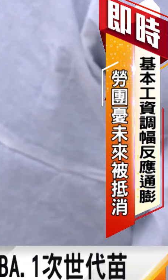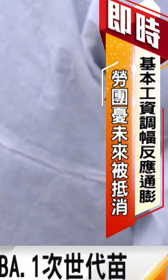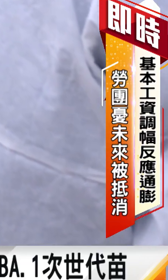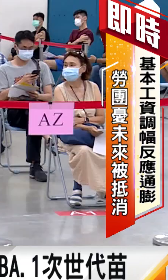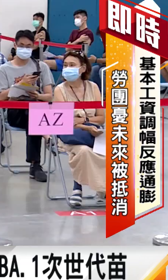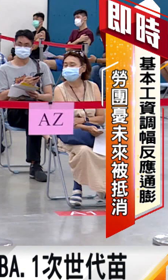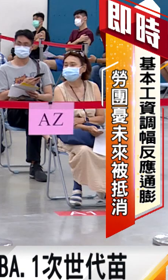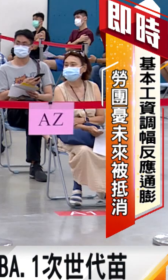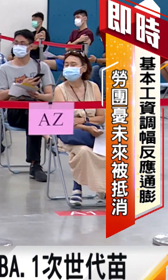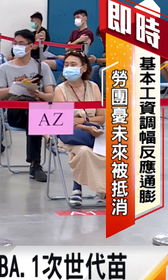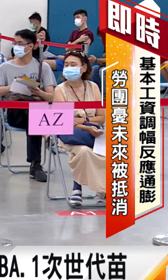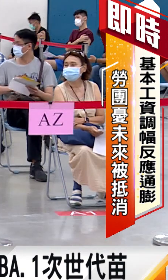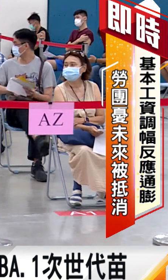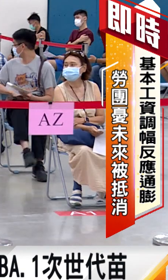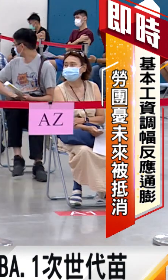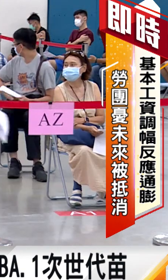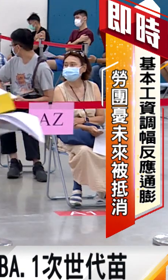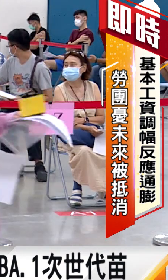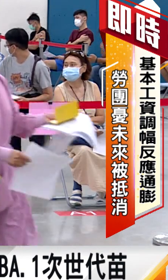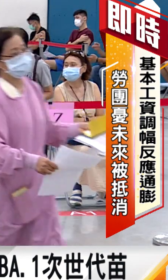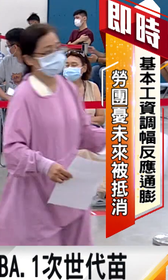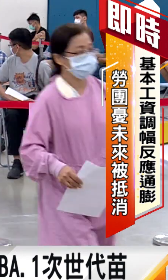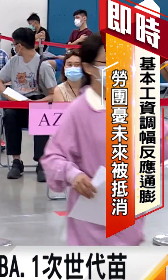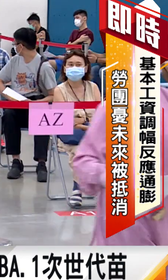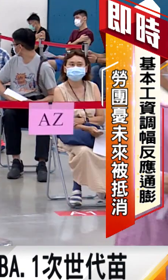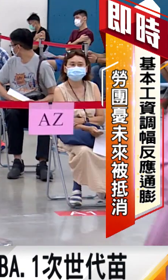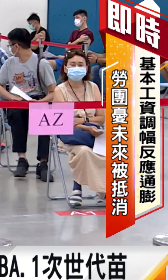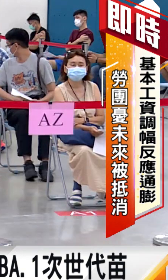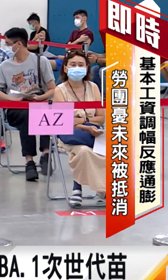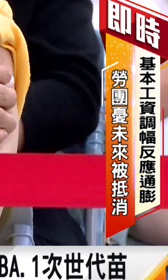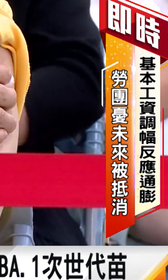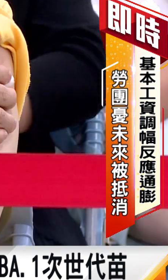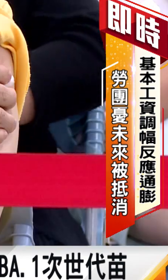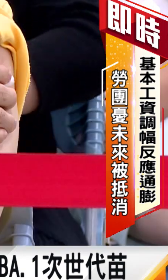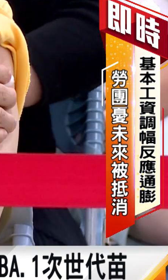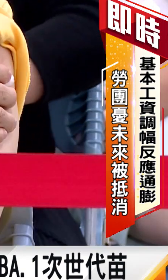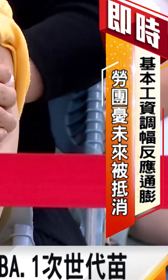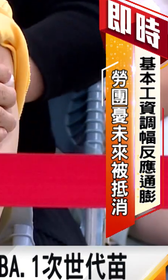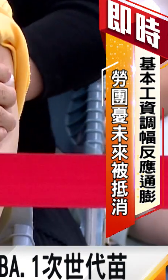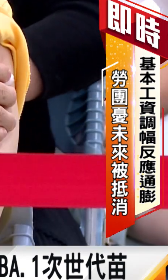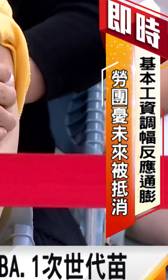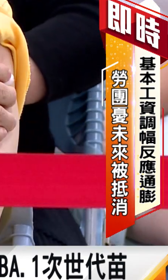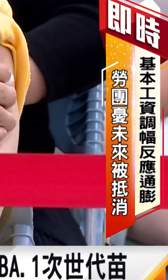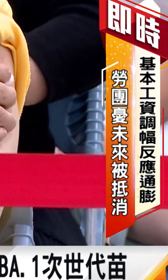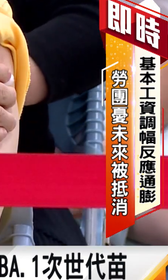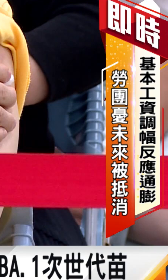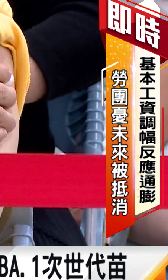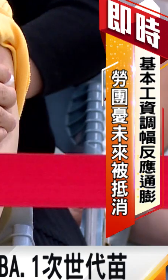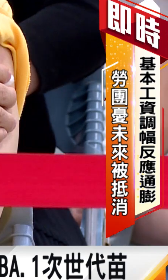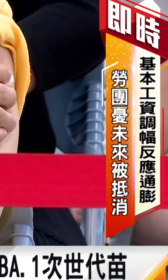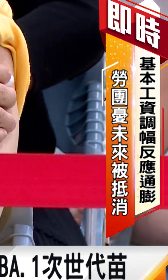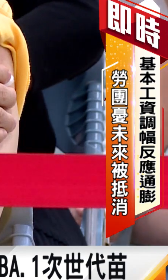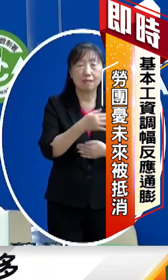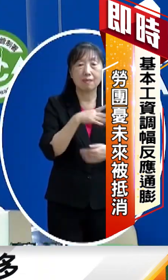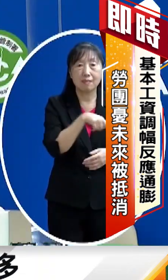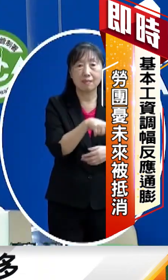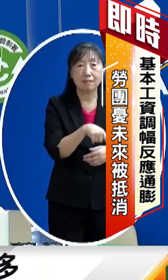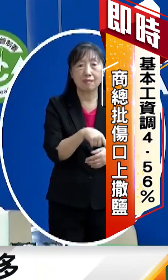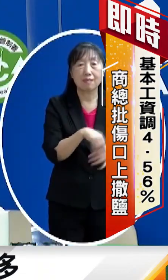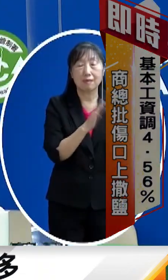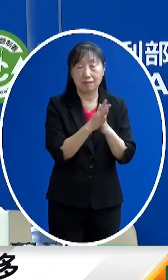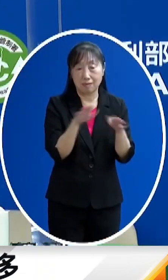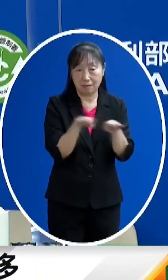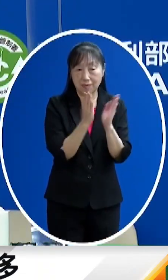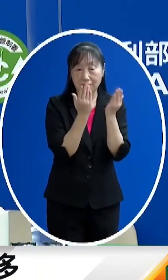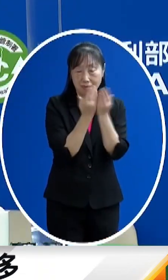查方式，国内针对 BA.1 的次世代疫苗则是照旧审查，同时全力催打疫苗。 开学后那接种